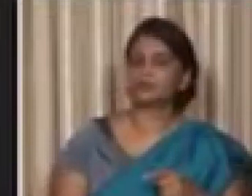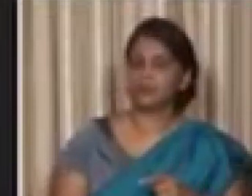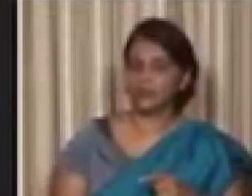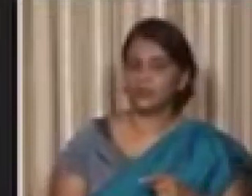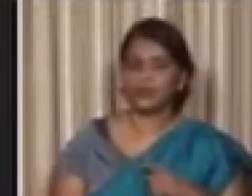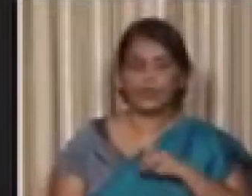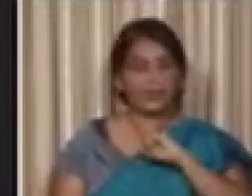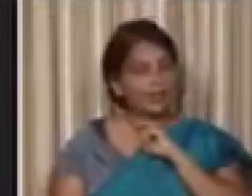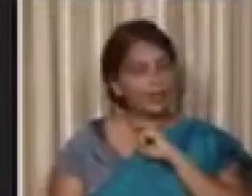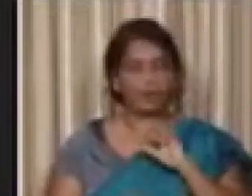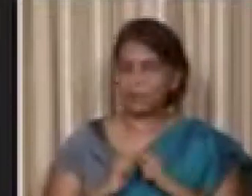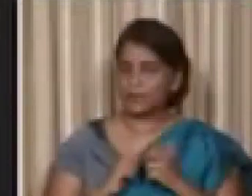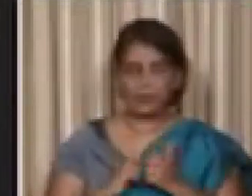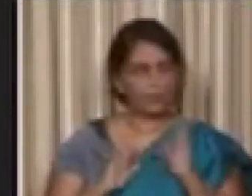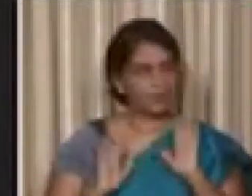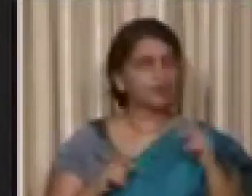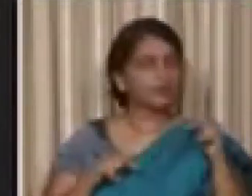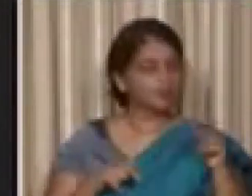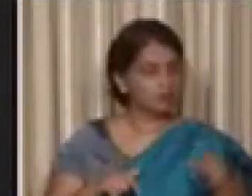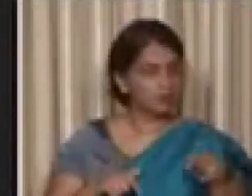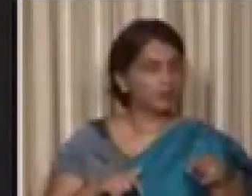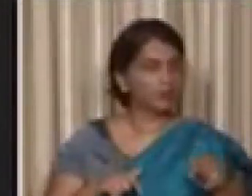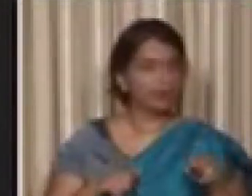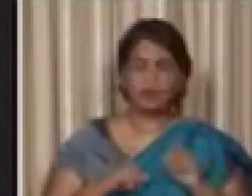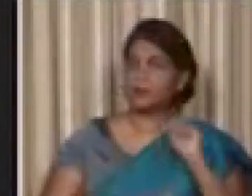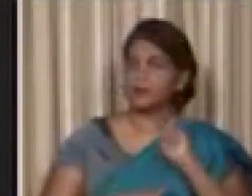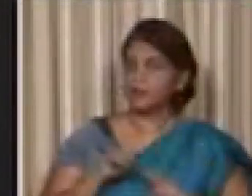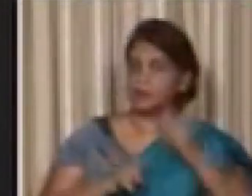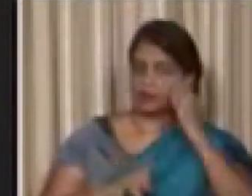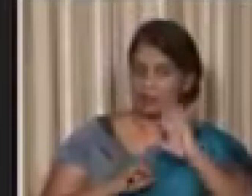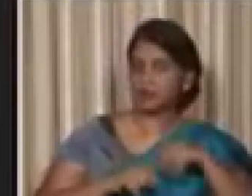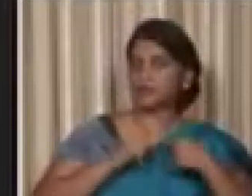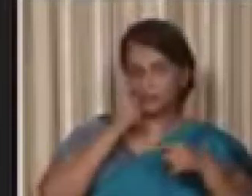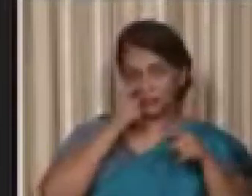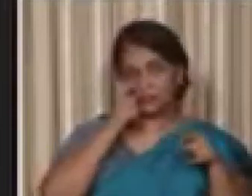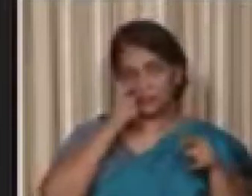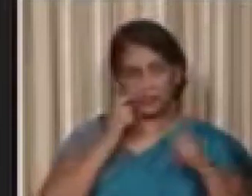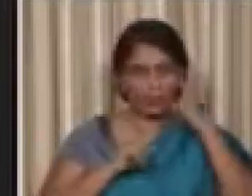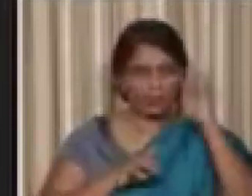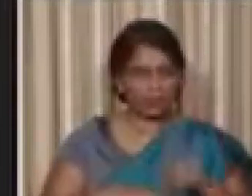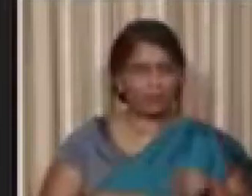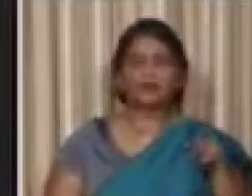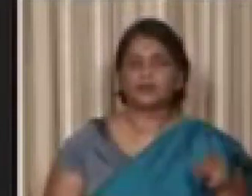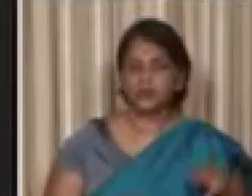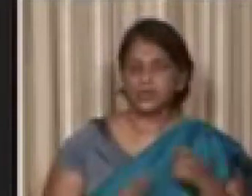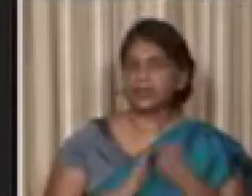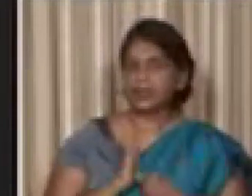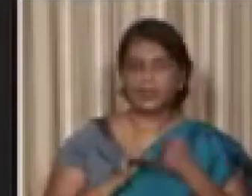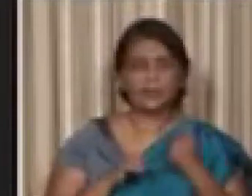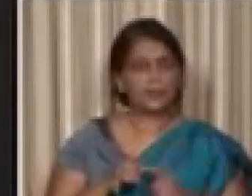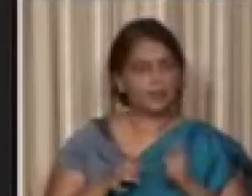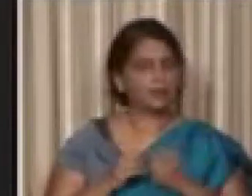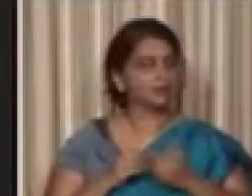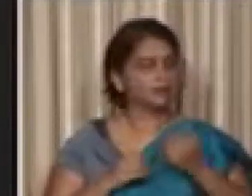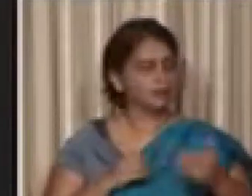කෑ ගැහුවට කමක් නැහැ. අපි මේකේ පාර්ලිමේන්තු සම්ප්‍රදායක් තියෙනවා. මේ අනවශ්‍ය විදිහේ මේ රීති ප්‍රශ්න වලට දිගින්